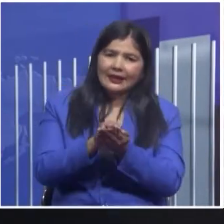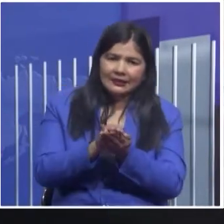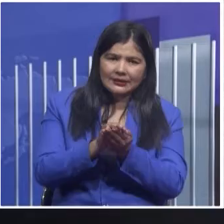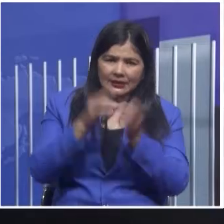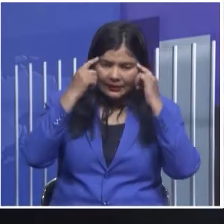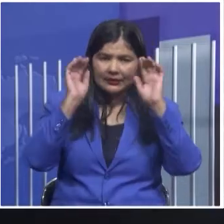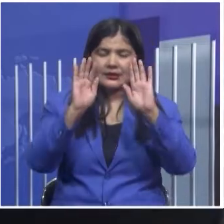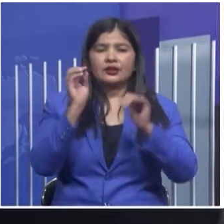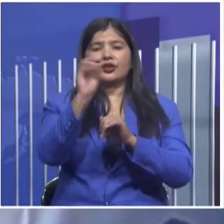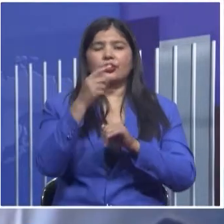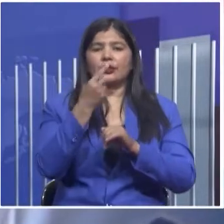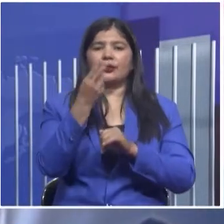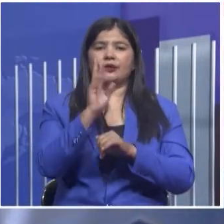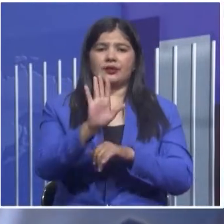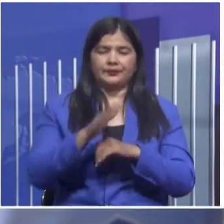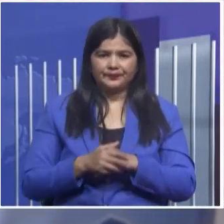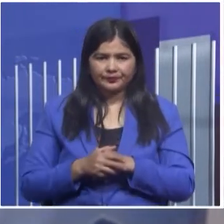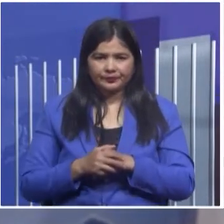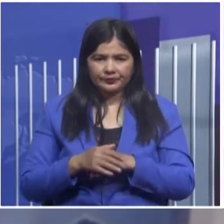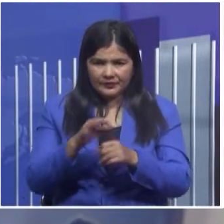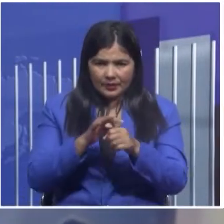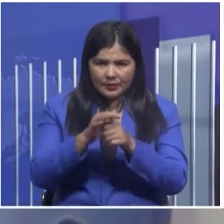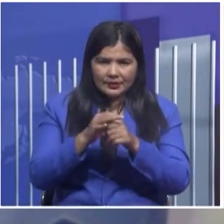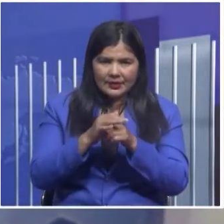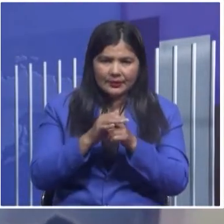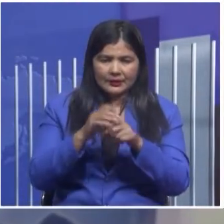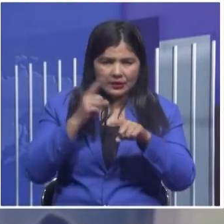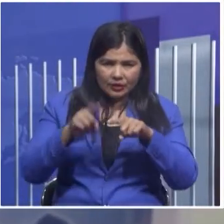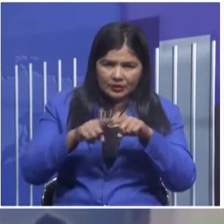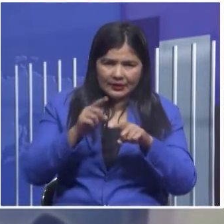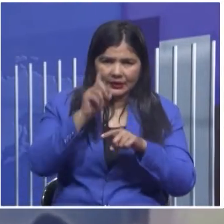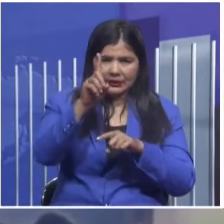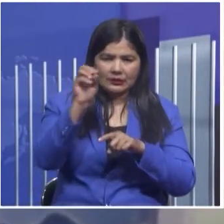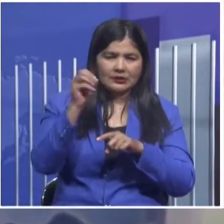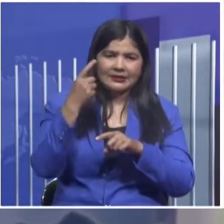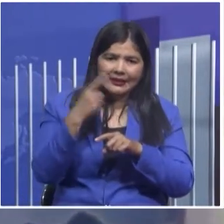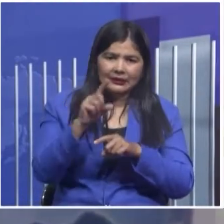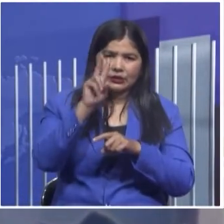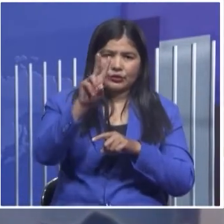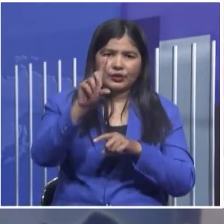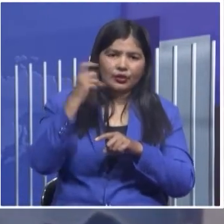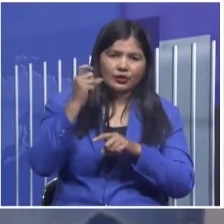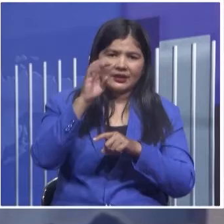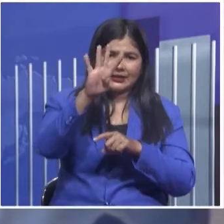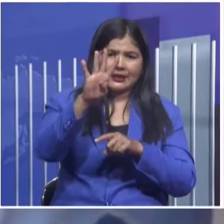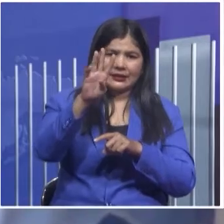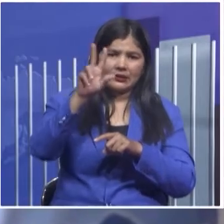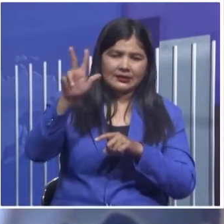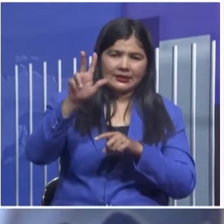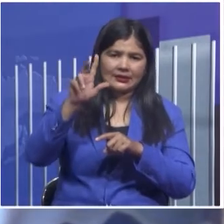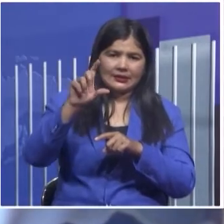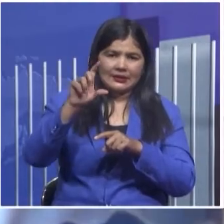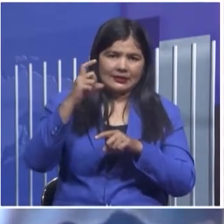निर्देशन दिइसकेको बताउनुभयो। व्यवस्थापकीय खर्चको लागि रु 10 लाख गरी जम्मा 2 करोड 48 लाख बजेट पठाइएको